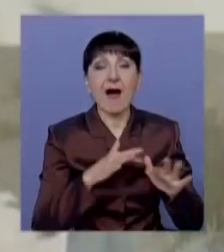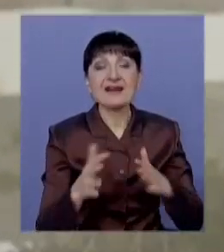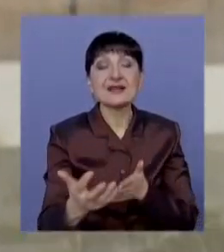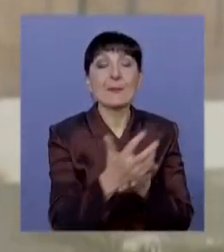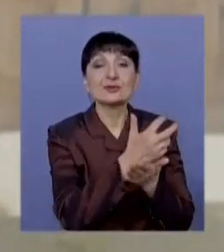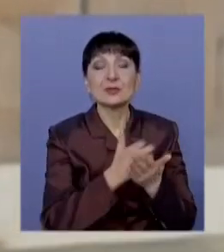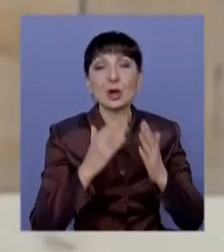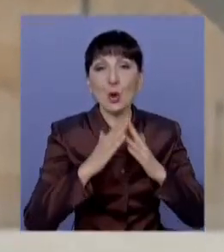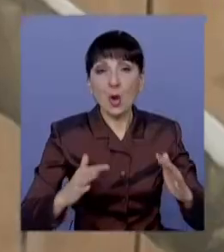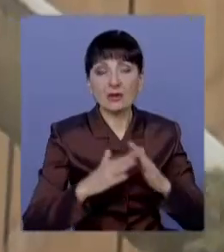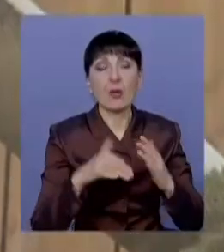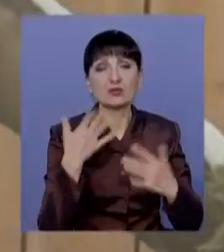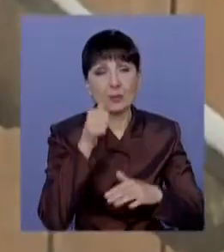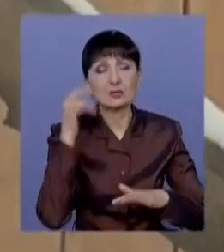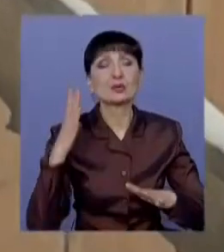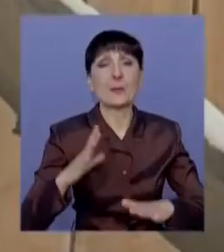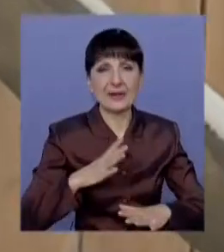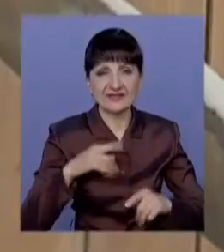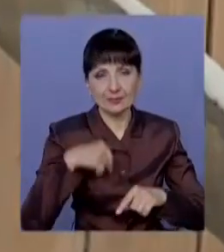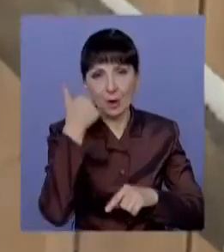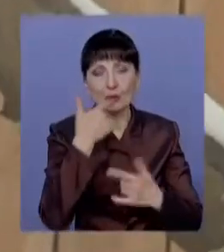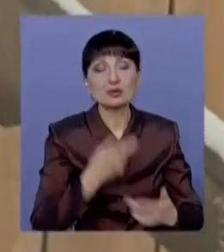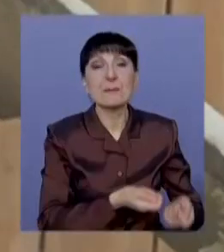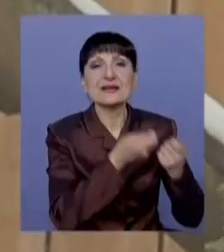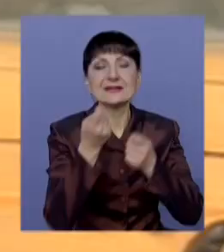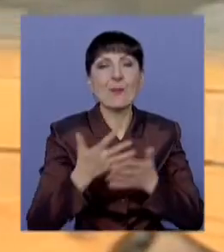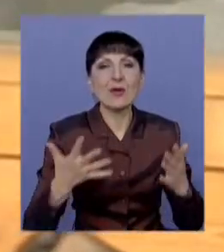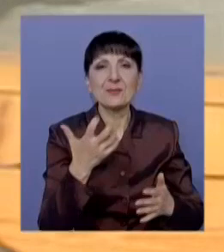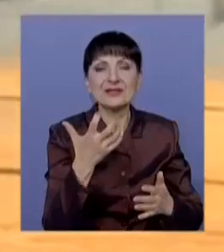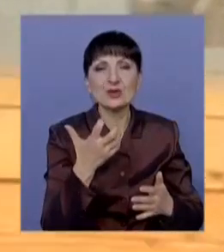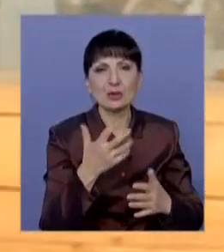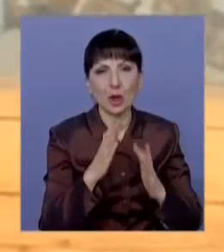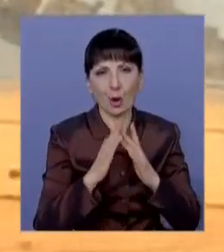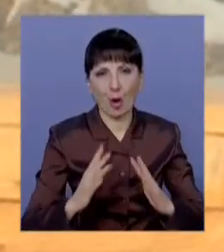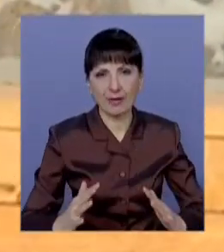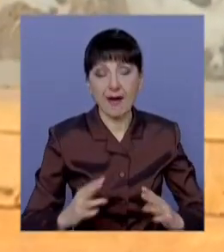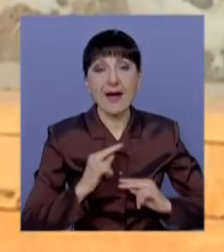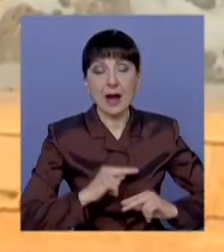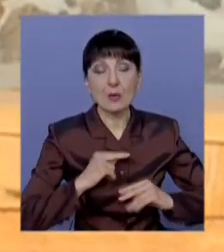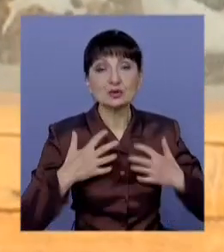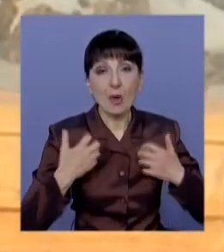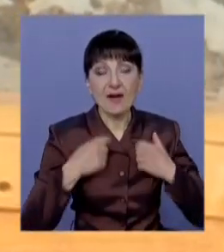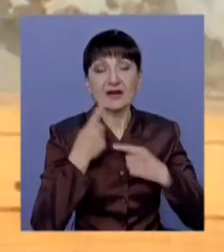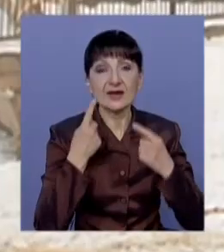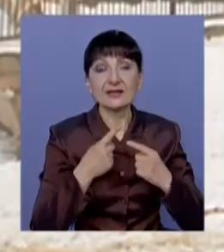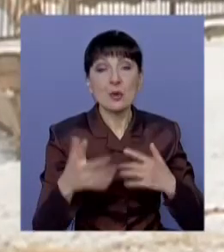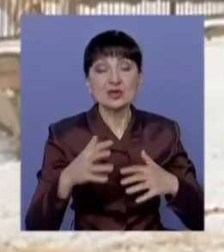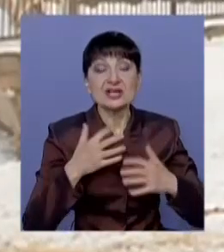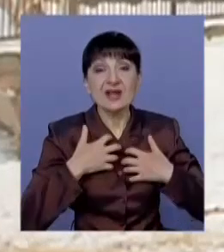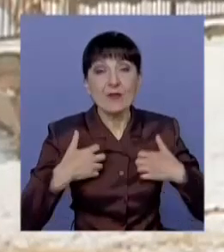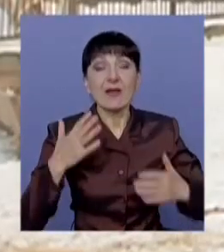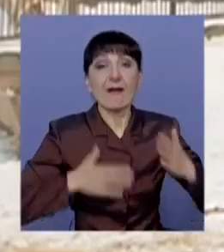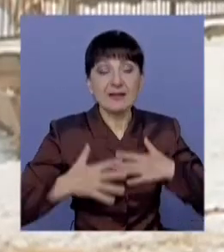хвойных запускают не первый год. В этом сезоне алматинцы уже принесли более 500 деревьев. Работники зоопарка говорят, что четвероногие с